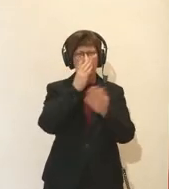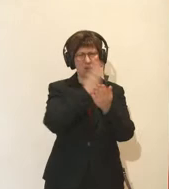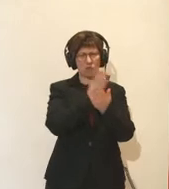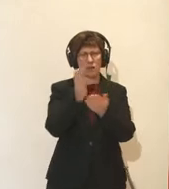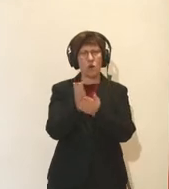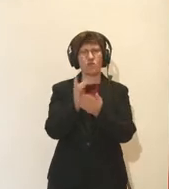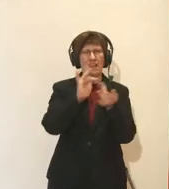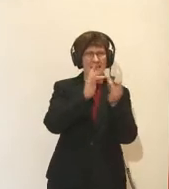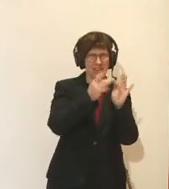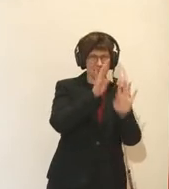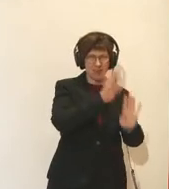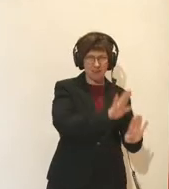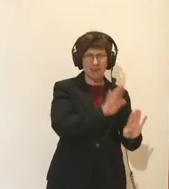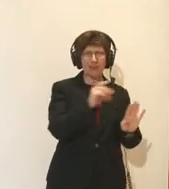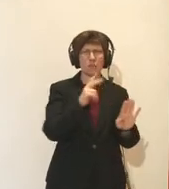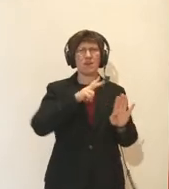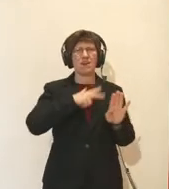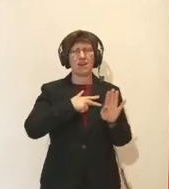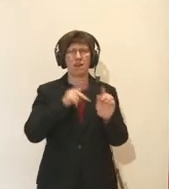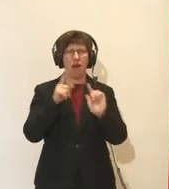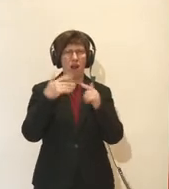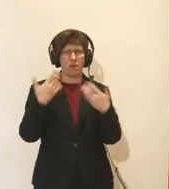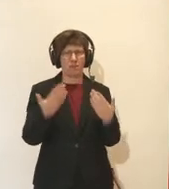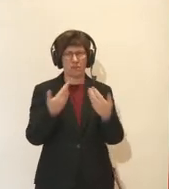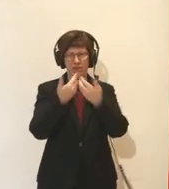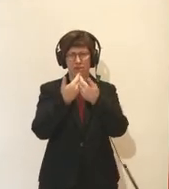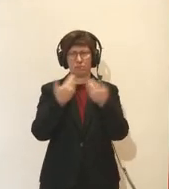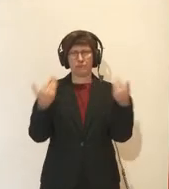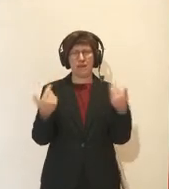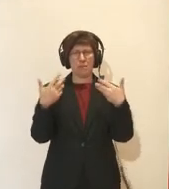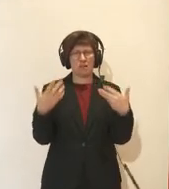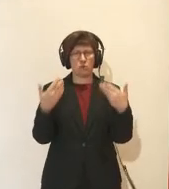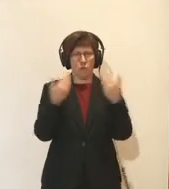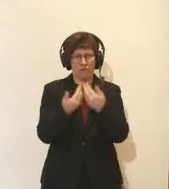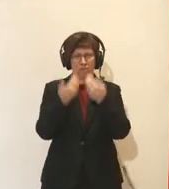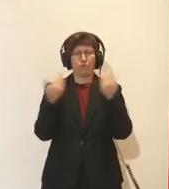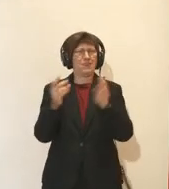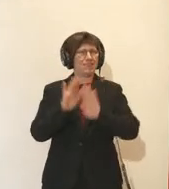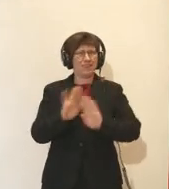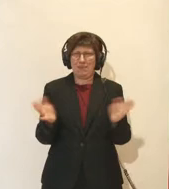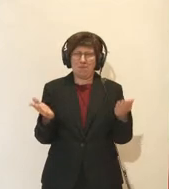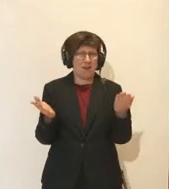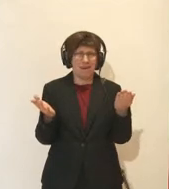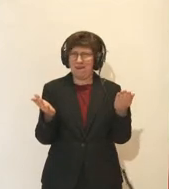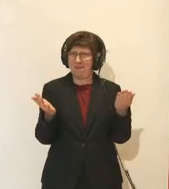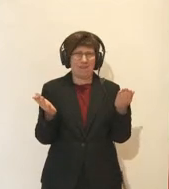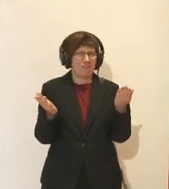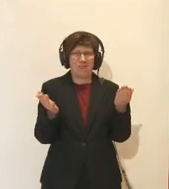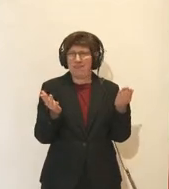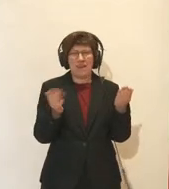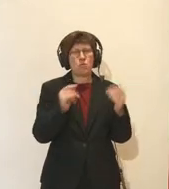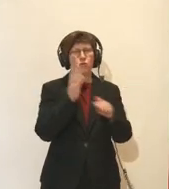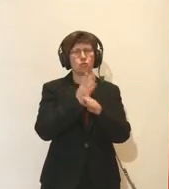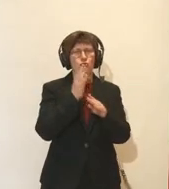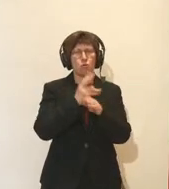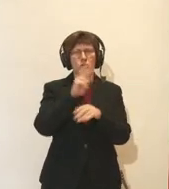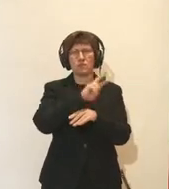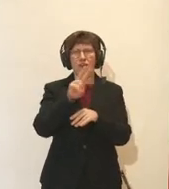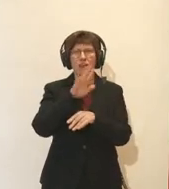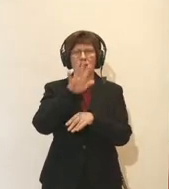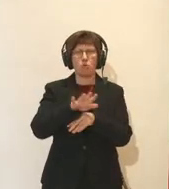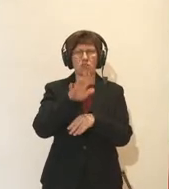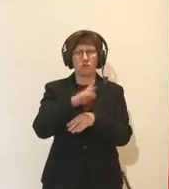internet und es gibt das reale leben aber das funktioniert soeben ist das hat man ja auch beispielsweise schon 2015